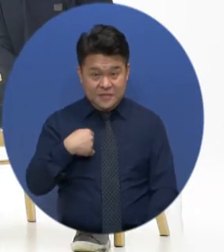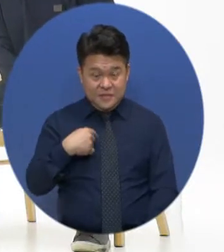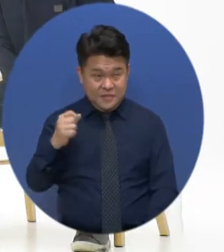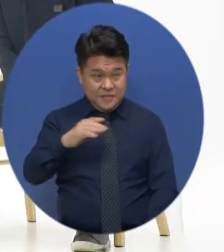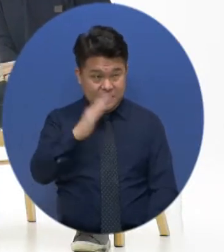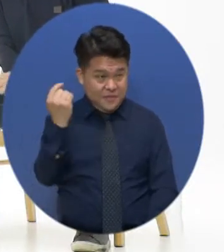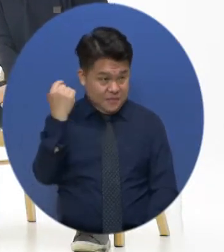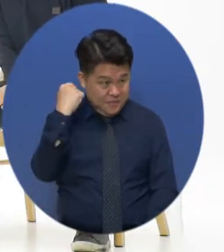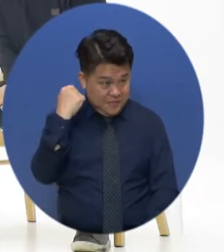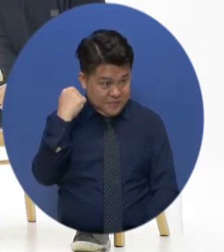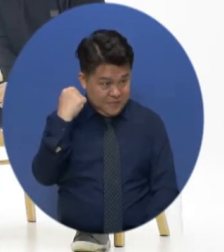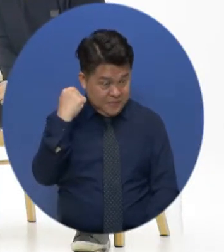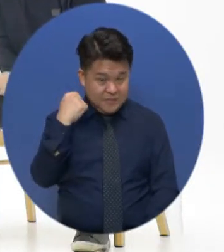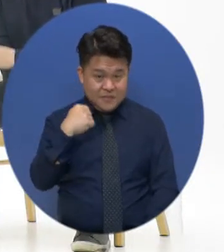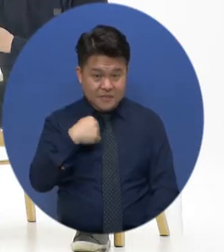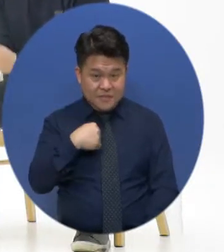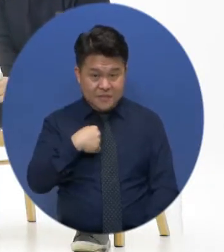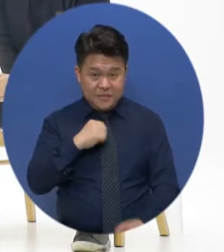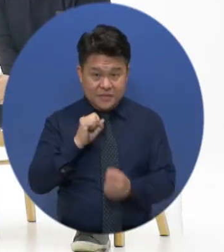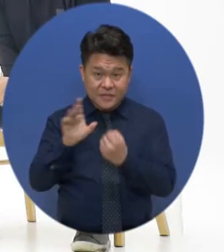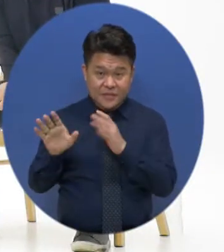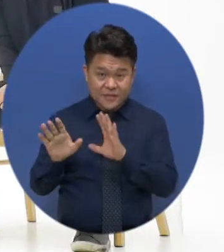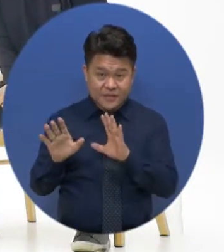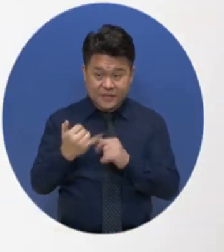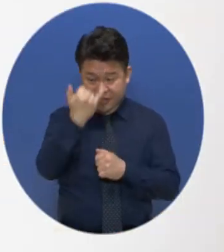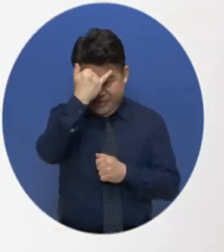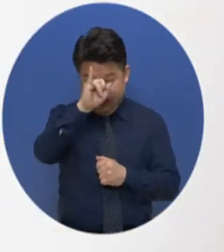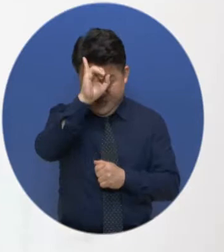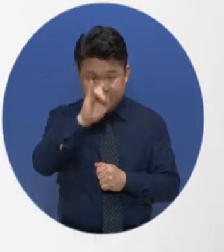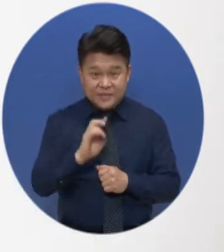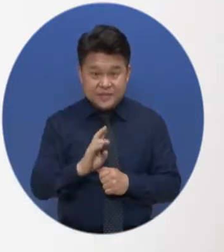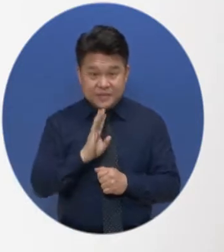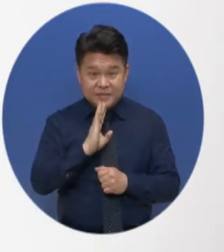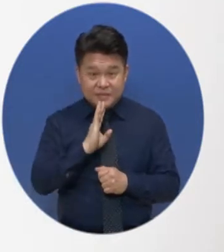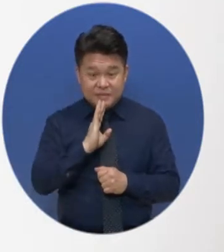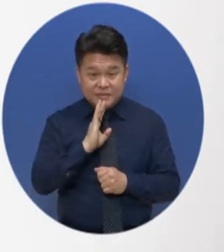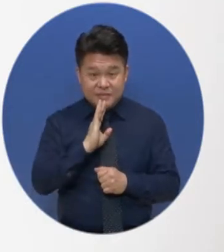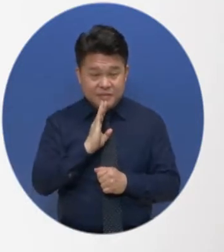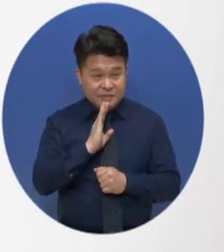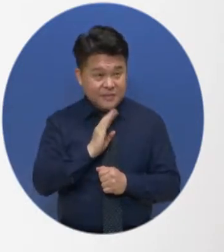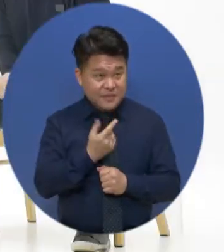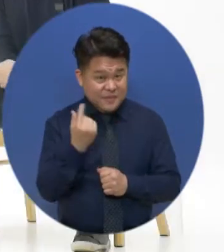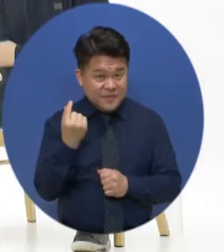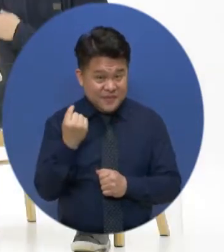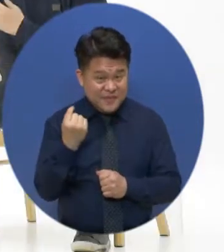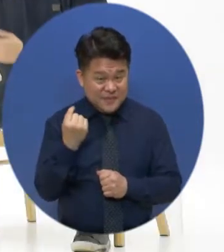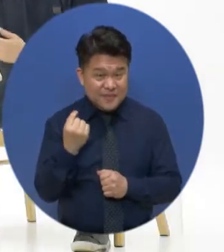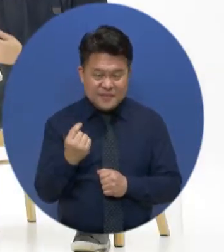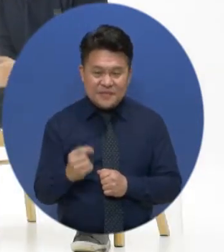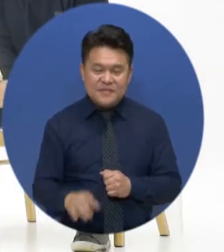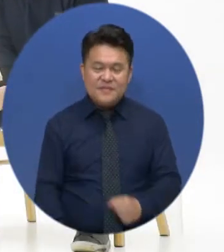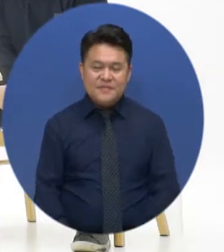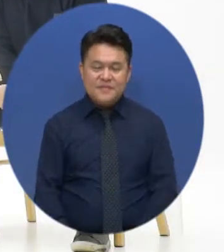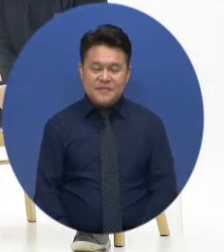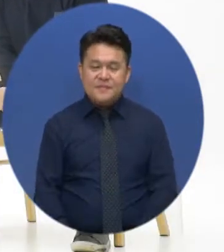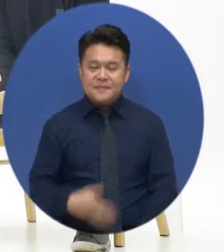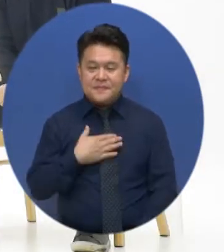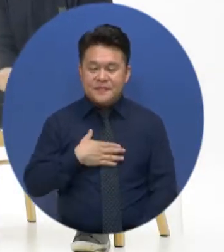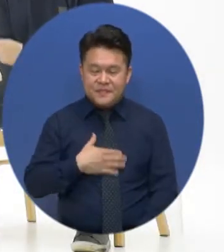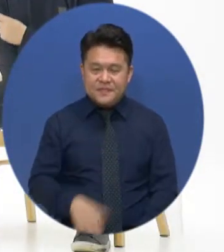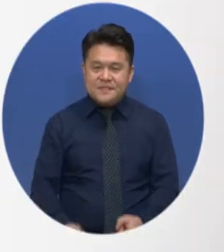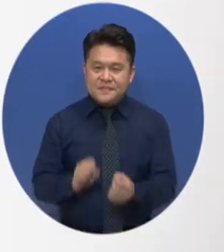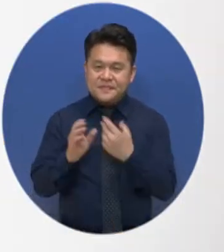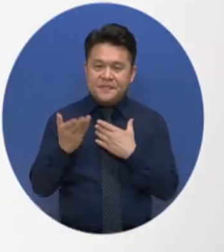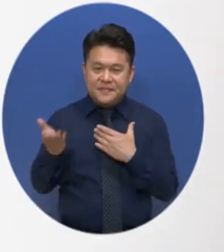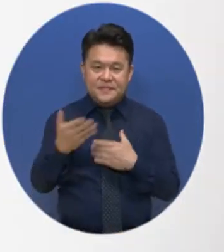이야기에 대답을 안 하면 좀 왜 네 가지 없다 라는 소리를 들을 그렇죠, 것 같아서 그렇죠.